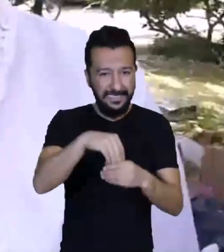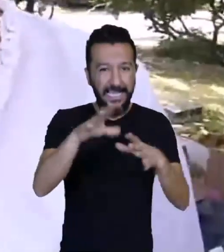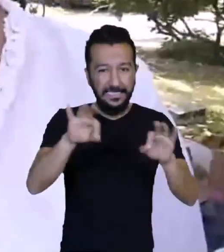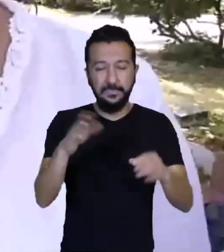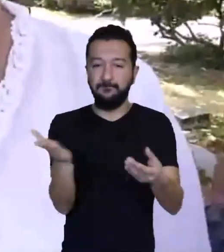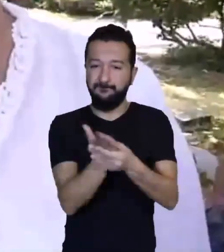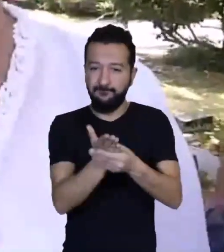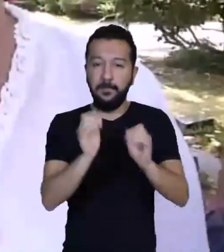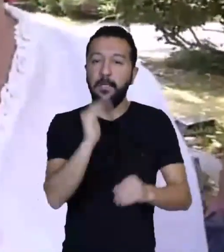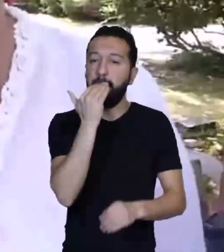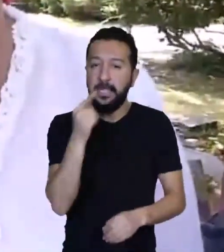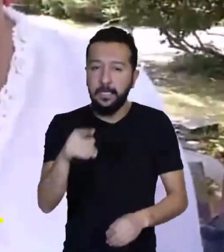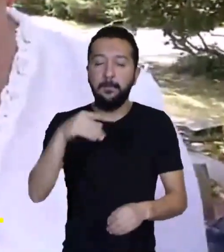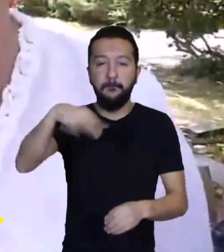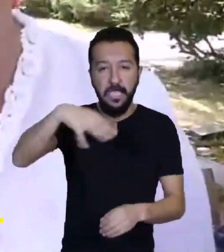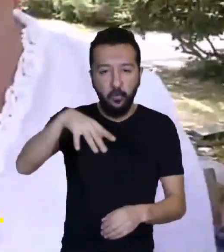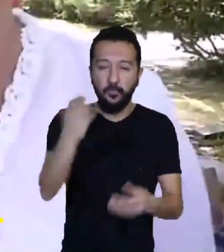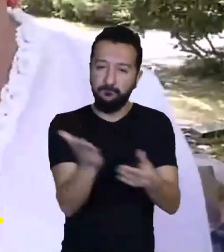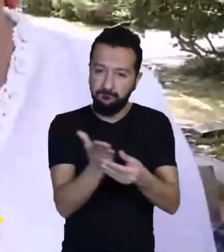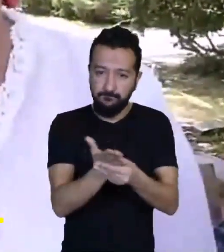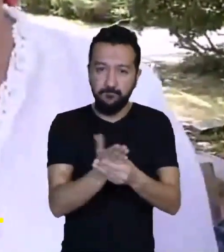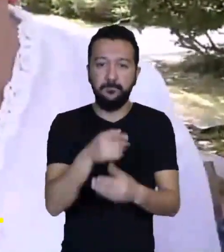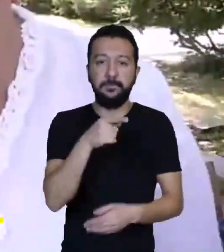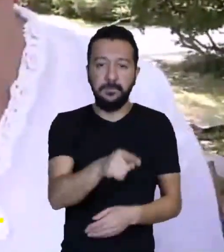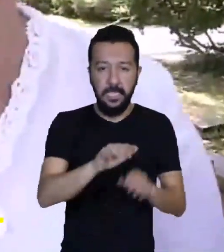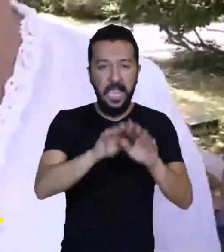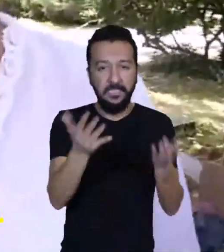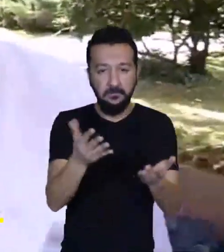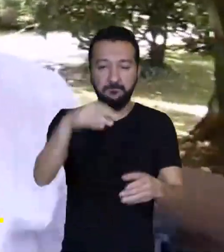için hazırladığım peynir ve maydanozu